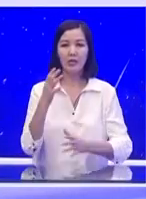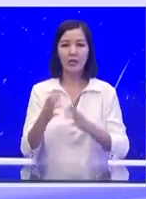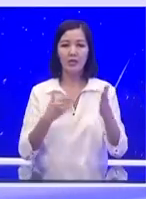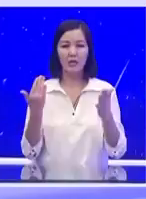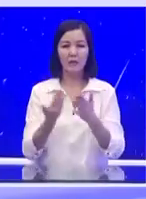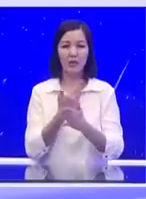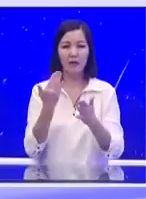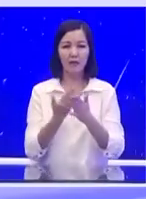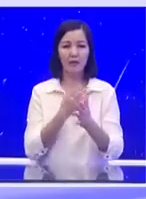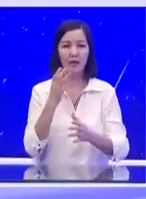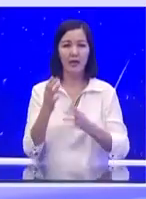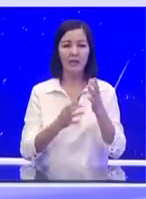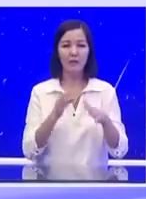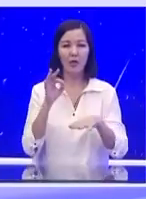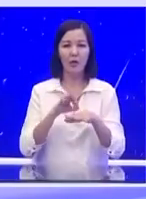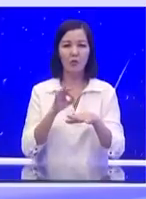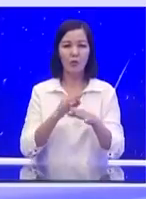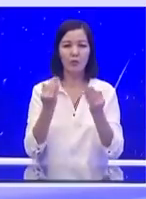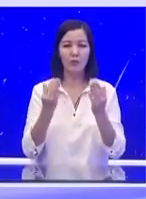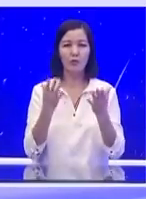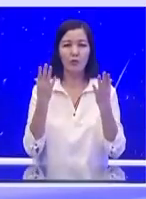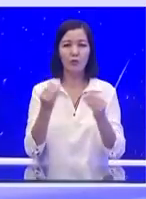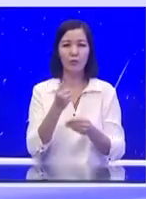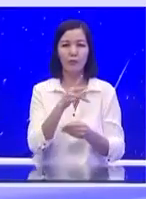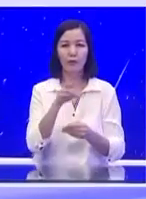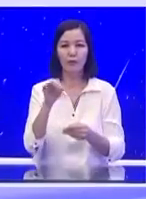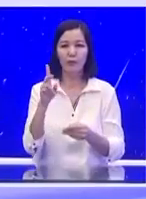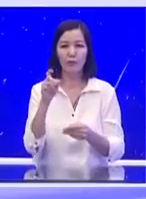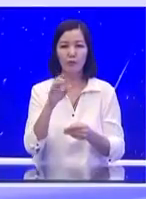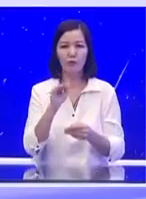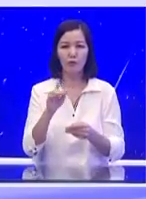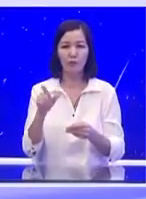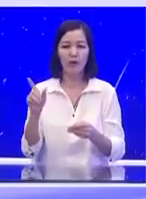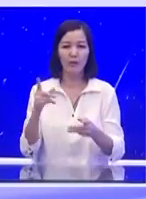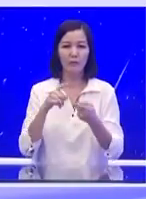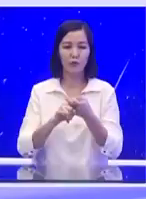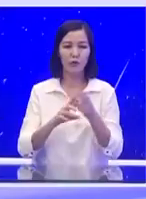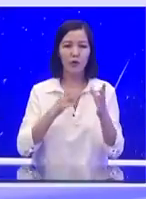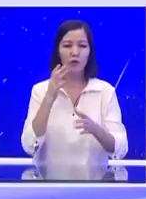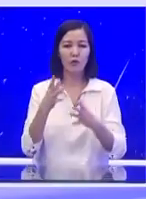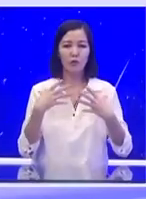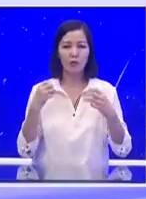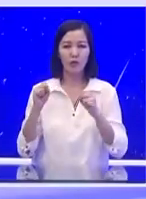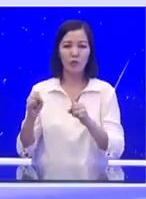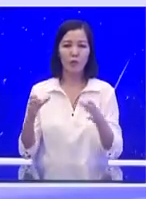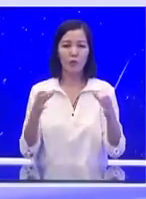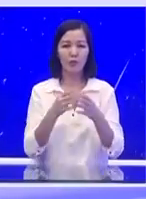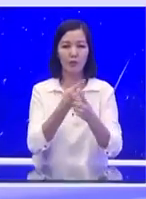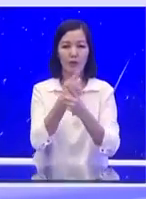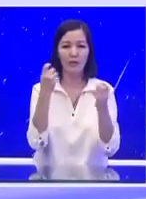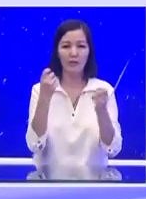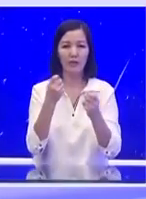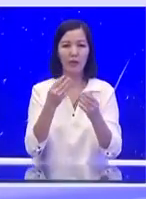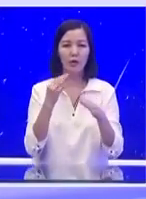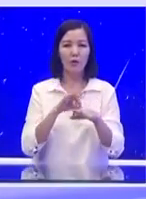Шартарапқа шолу жасақ, әлемде тәж-тажалын бүгінгі күні 1 100 000-нан аса адам жұқтырыпты. Дүниежүзілік денсаулық сақтау